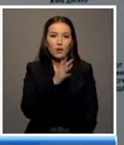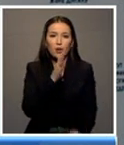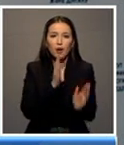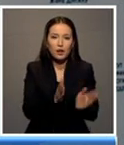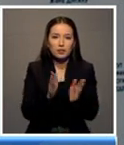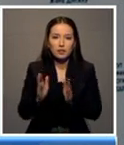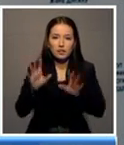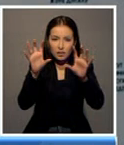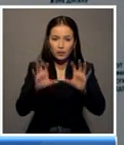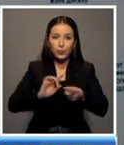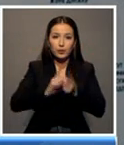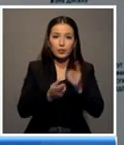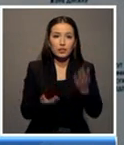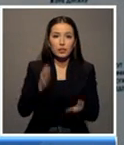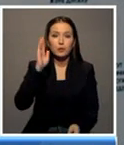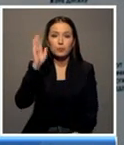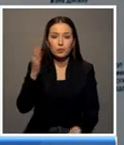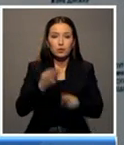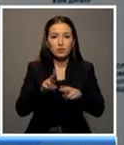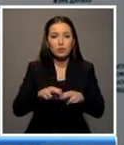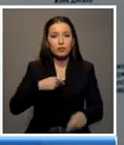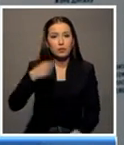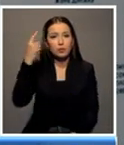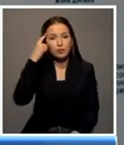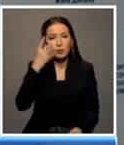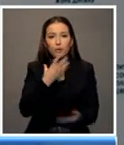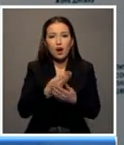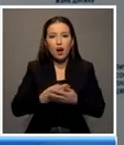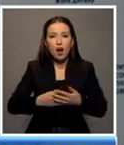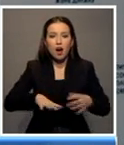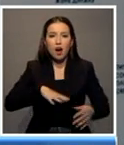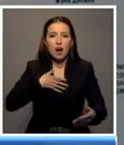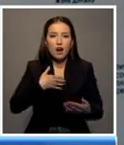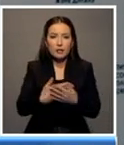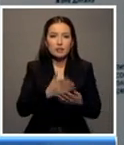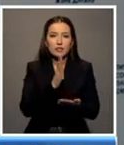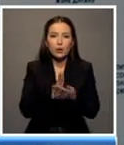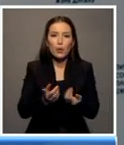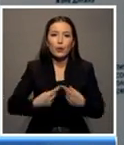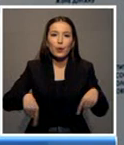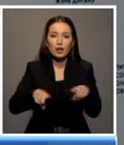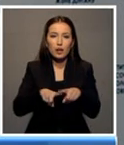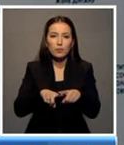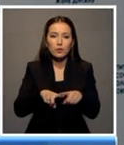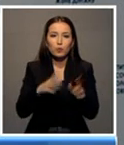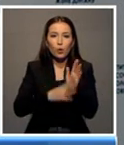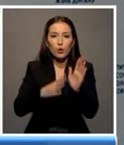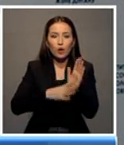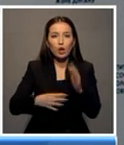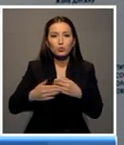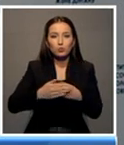заңдарды өзгертіп отырса, меніңше ойлаймын, біздің қоғамымыз белсенді қоғам. Мынау соңғы талқылаудың өзінде 90-ға